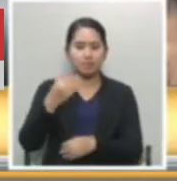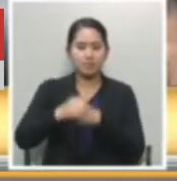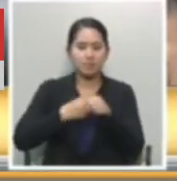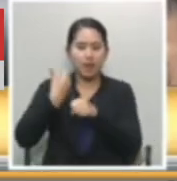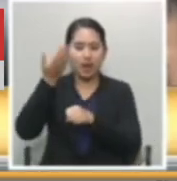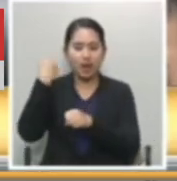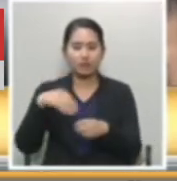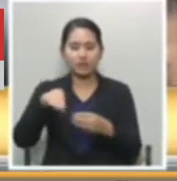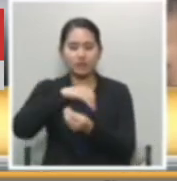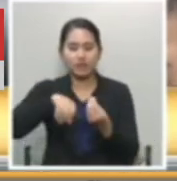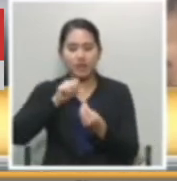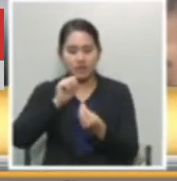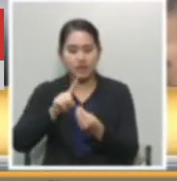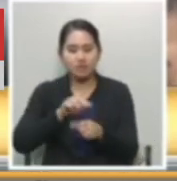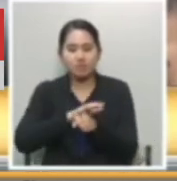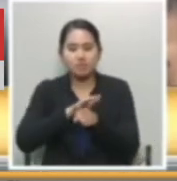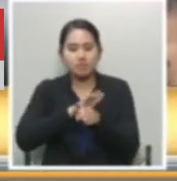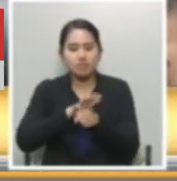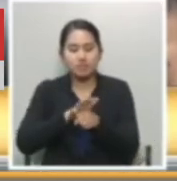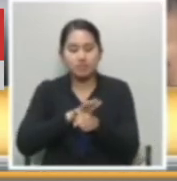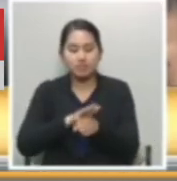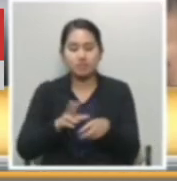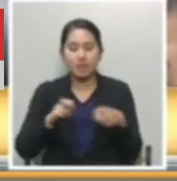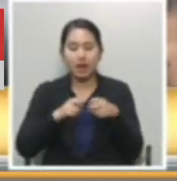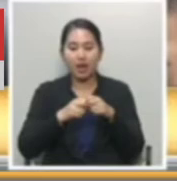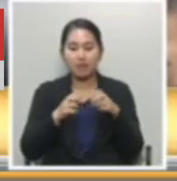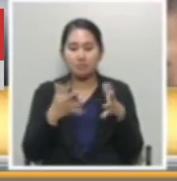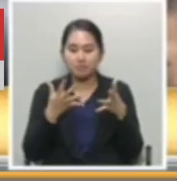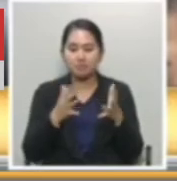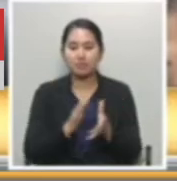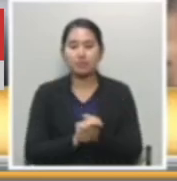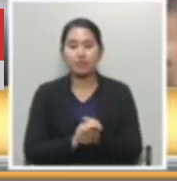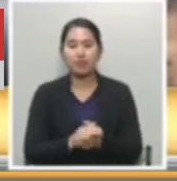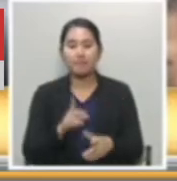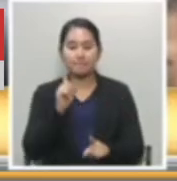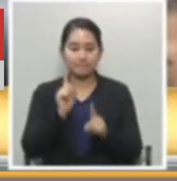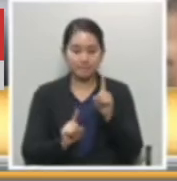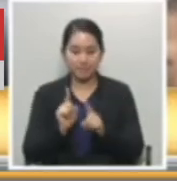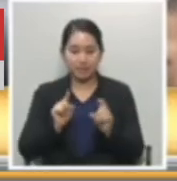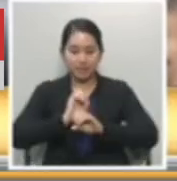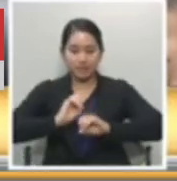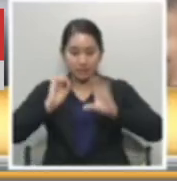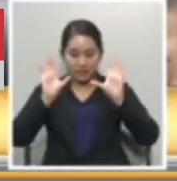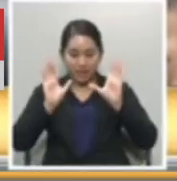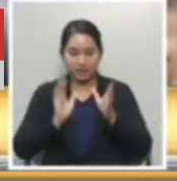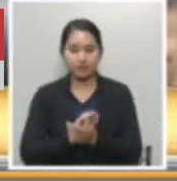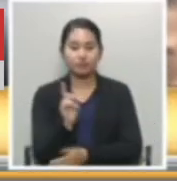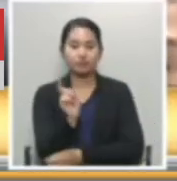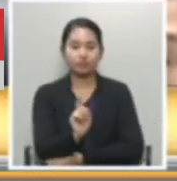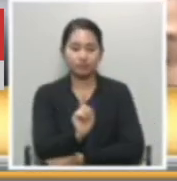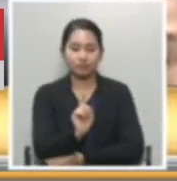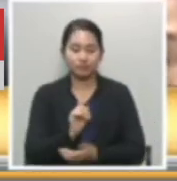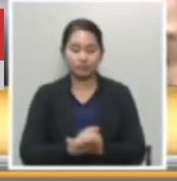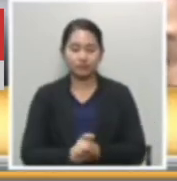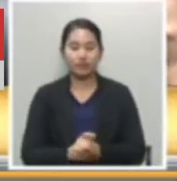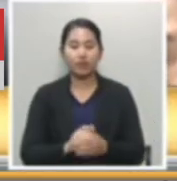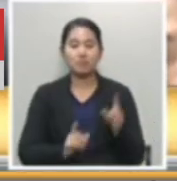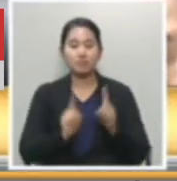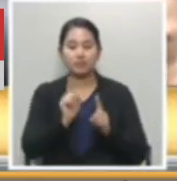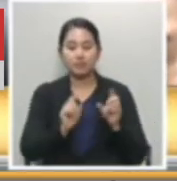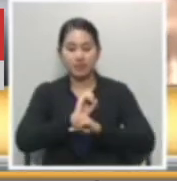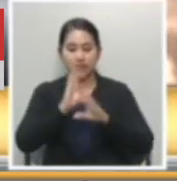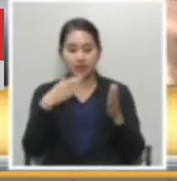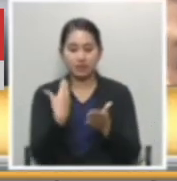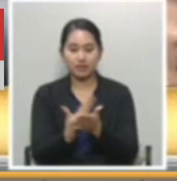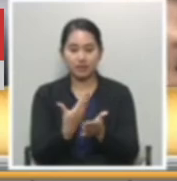จัยภายนอกแบบนี้เนี่ยนะครับเขาประเมินกันชัดเจนเลยครับว่าเขาคาดว่าจะมีราย